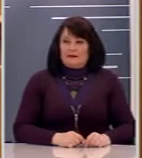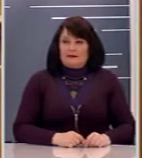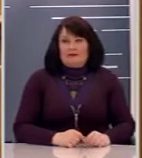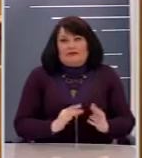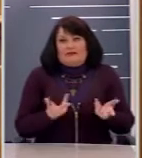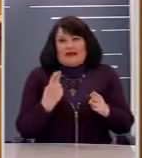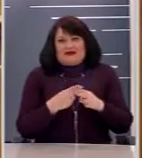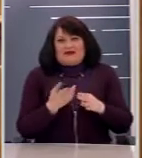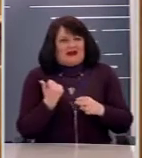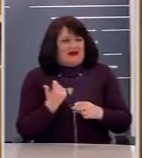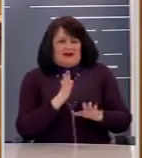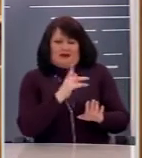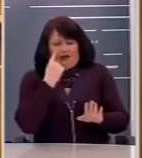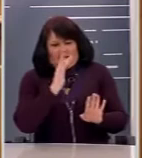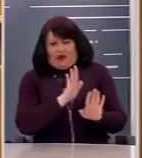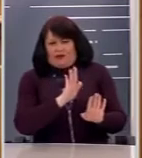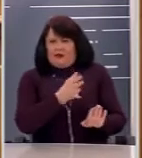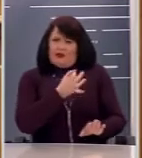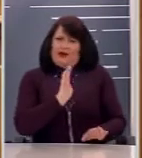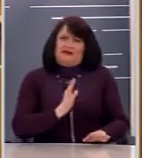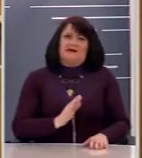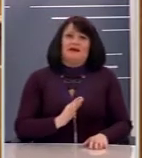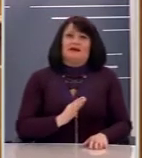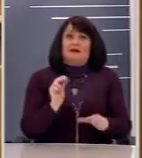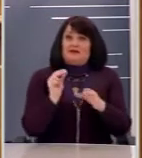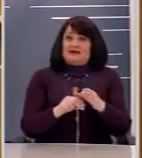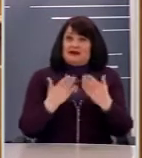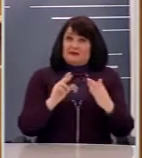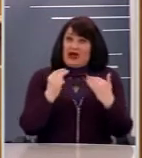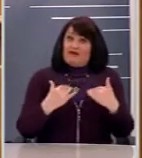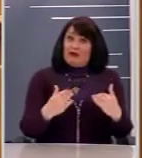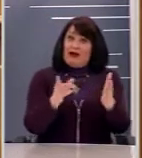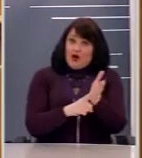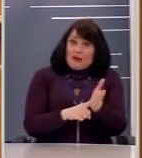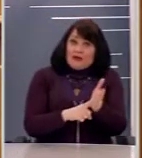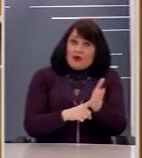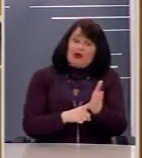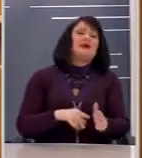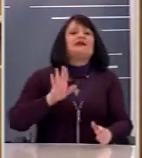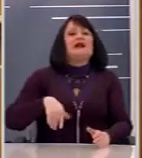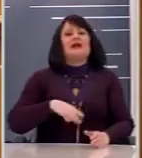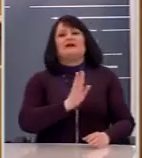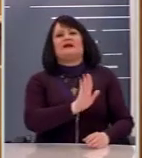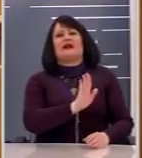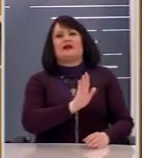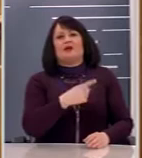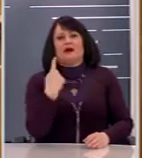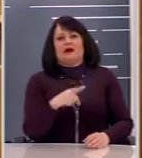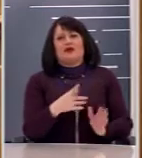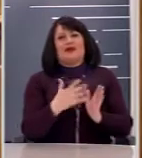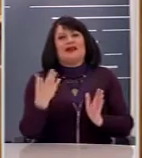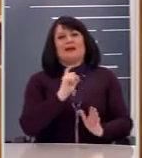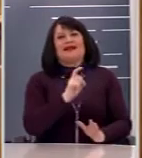Τι σημασία έχει αυτό, κ. Βορύδη? Θα δούμε. Ό,τι ψηφίζει η Βουλή δεν είναι νόμιμο. Το τίμημα. Και ένα τελευταίο. Το τίμημα των 110. Και